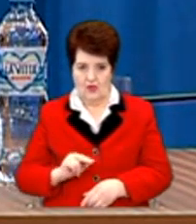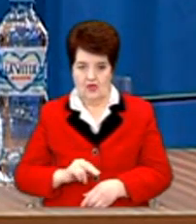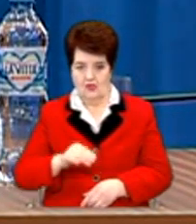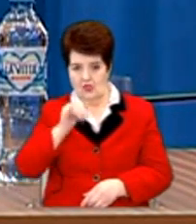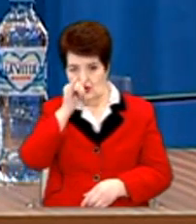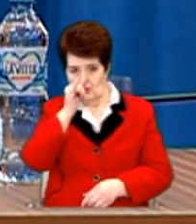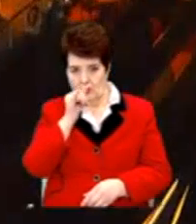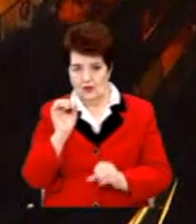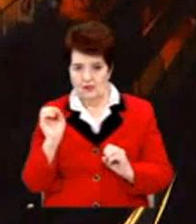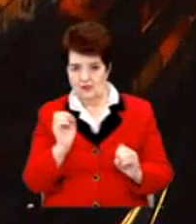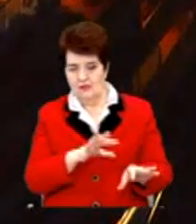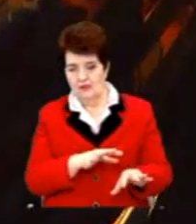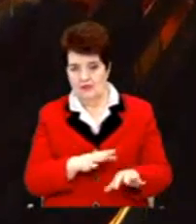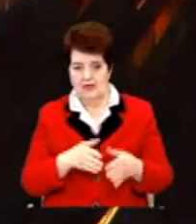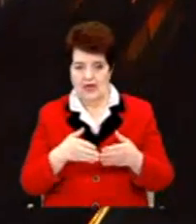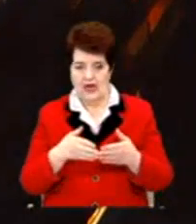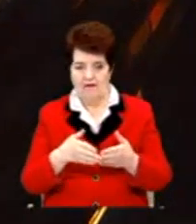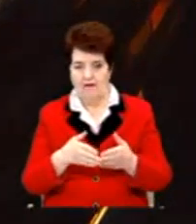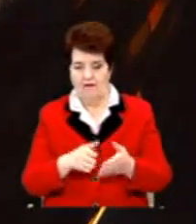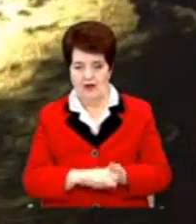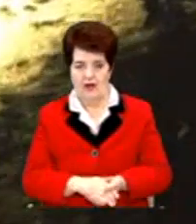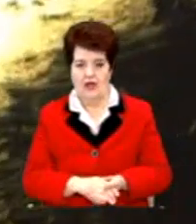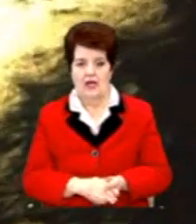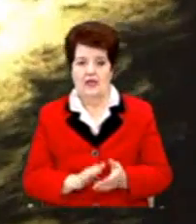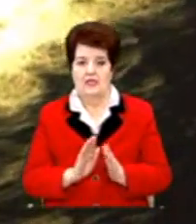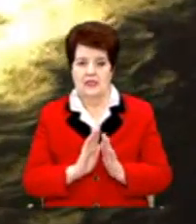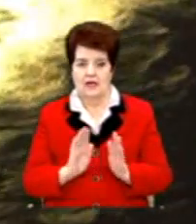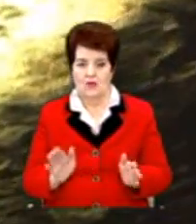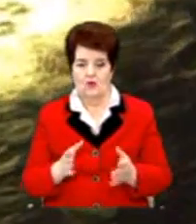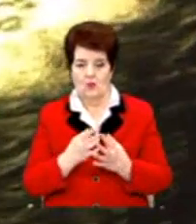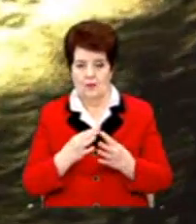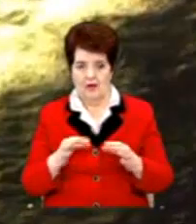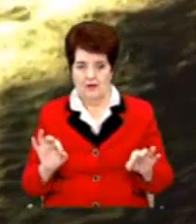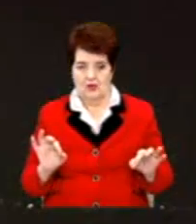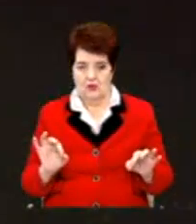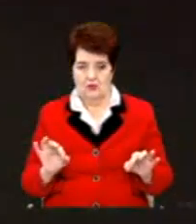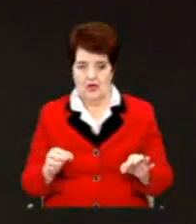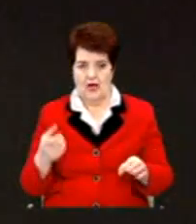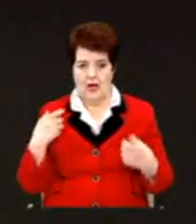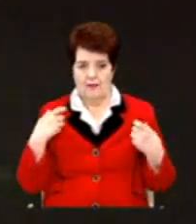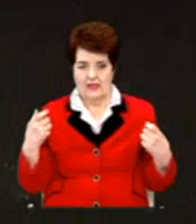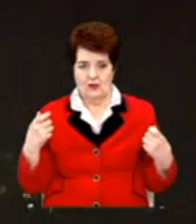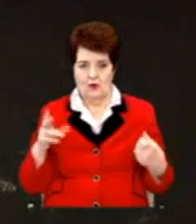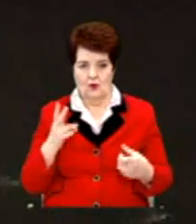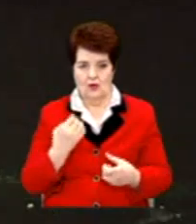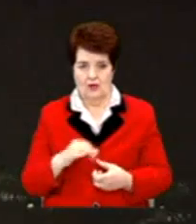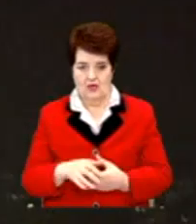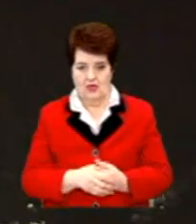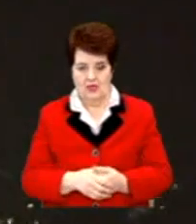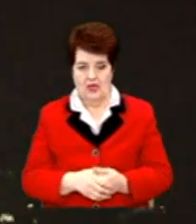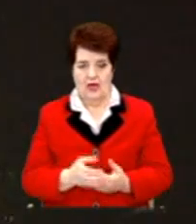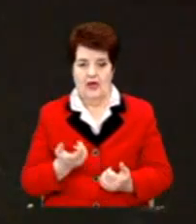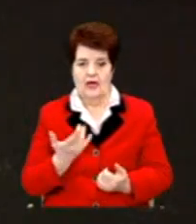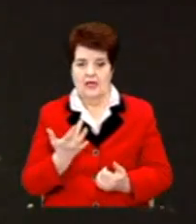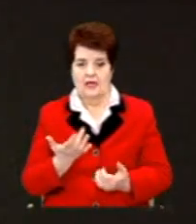nu pot părăsi bordul navei decât doar cu permisiunea capitanului. Din câte